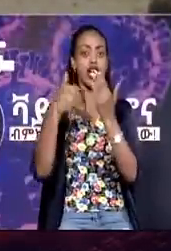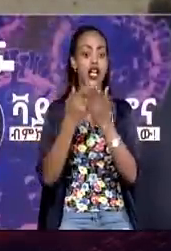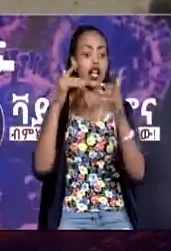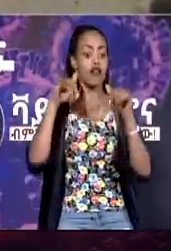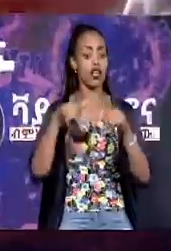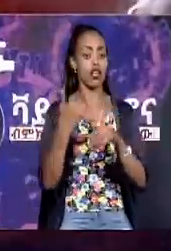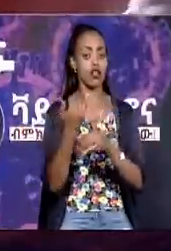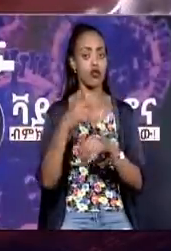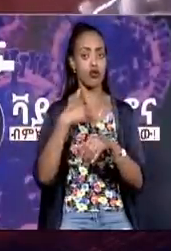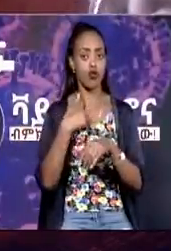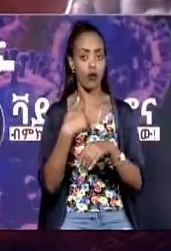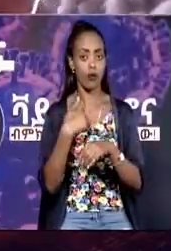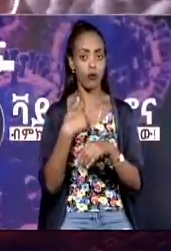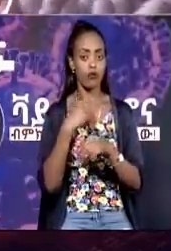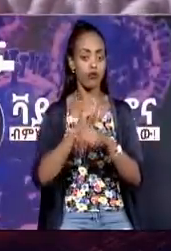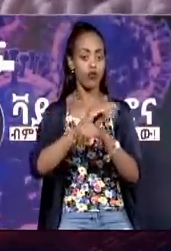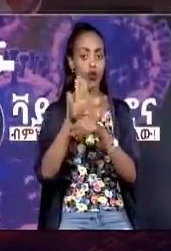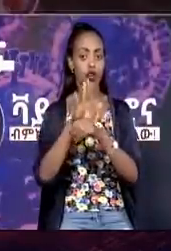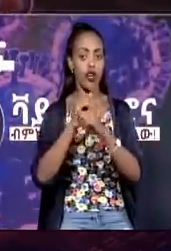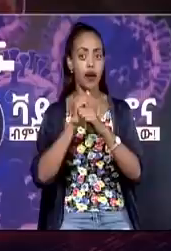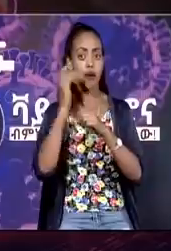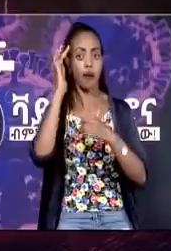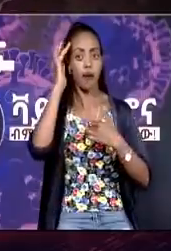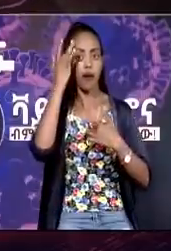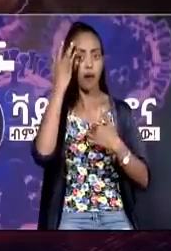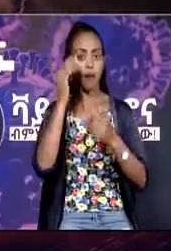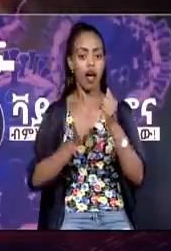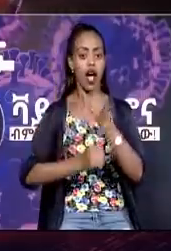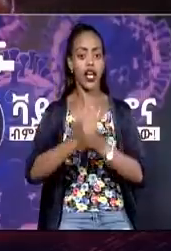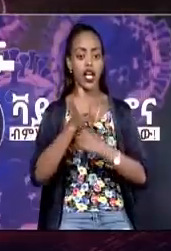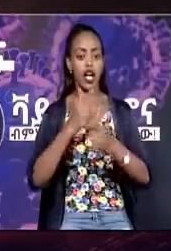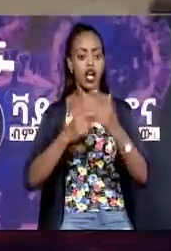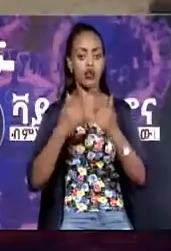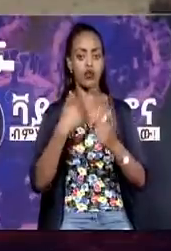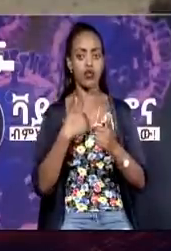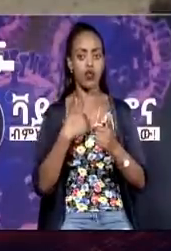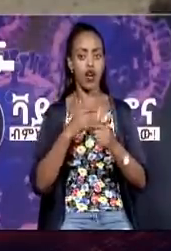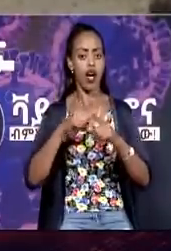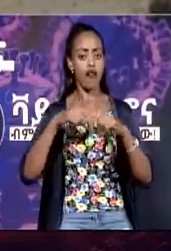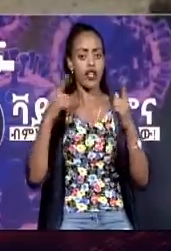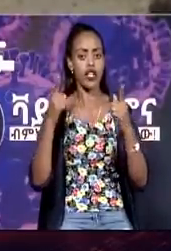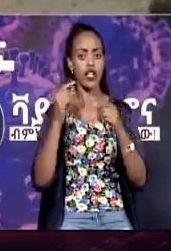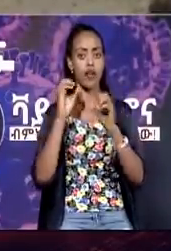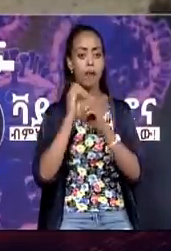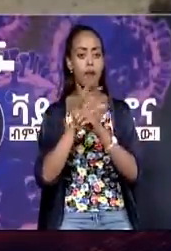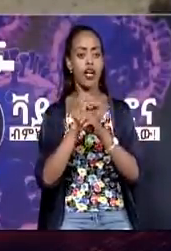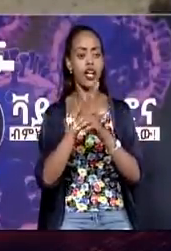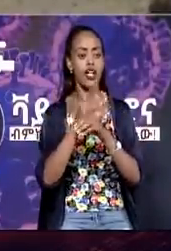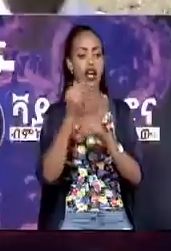نحزي للو كورونا فيروس للتحمام حدا كان كعقد منا هوي مخريبة مع داي هنا